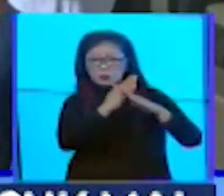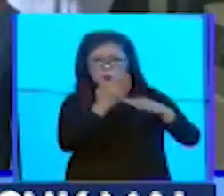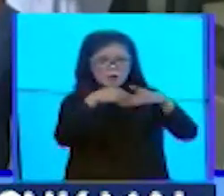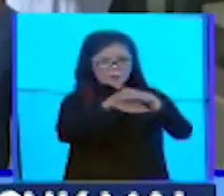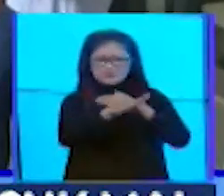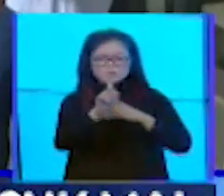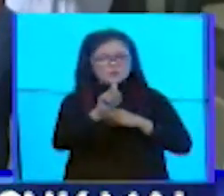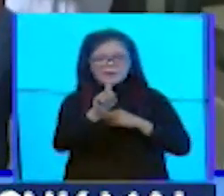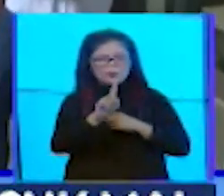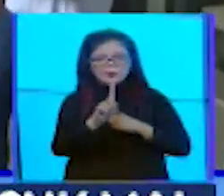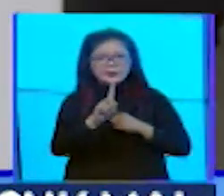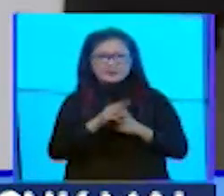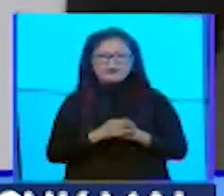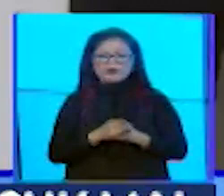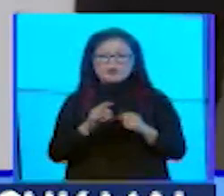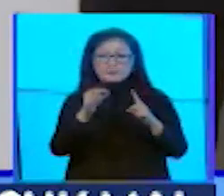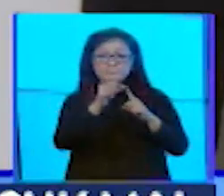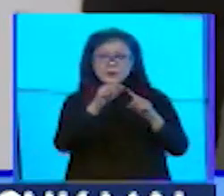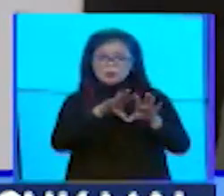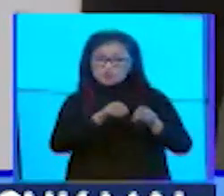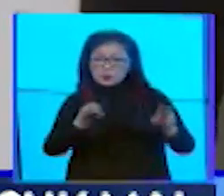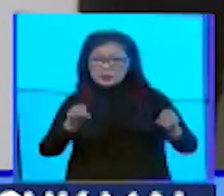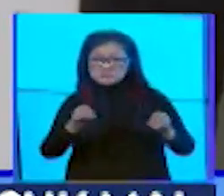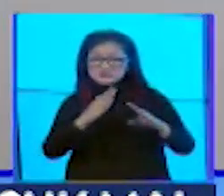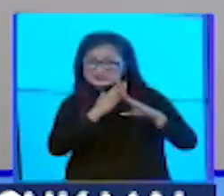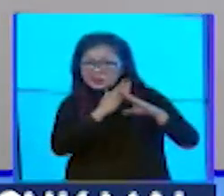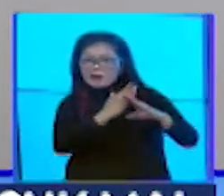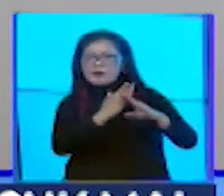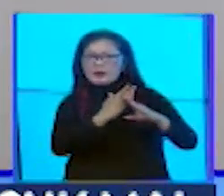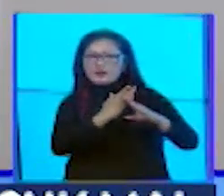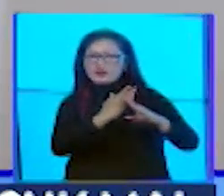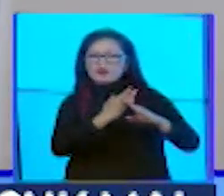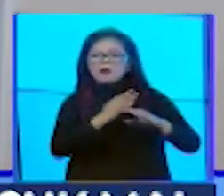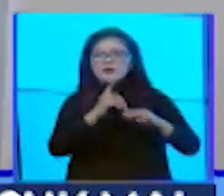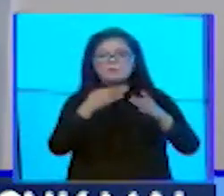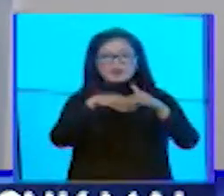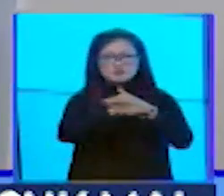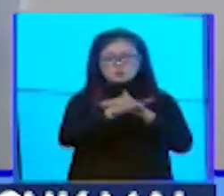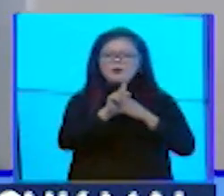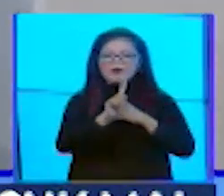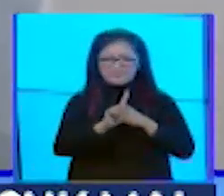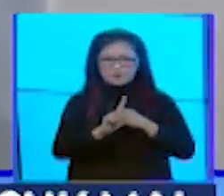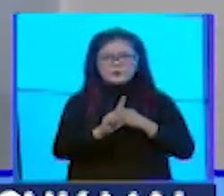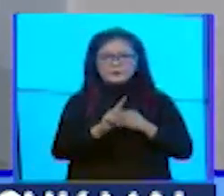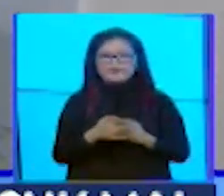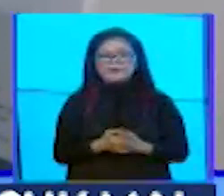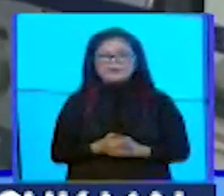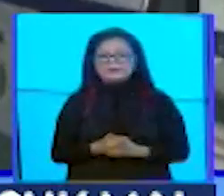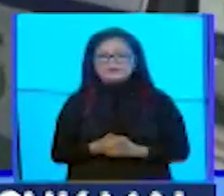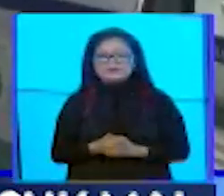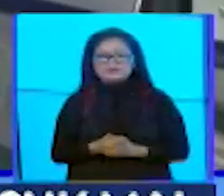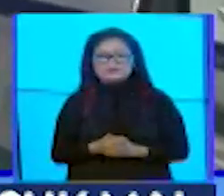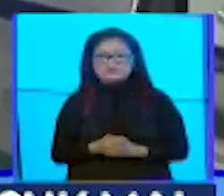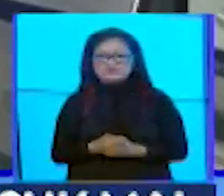kemudian petugas di pusat perbelanjaan menolak mereka masuk, sehingga dapat dikatakan pusat perbelanjaan sekarang terbukti